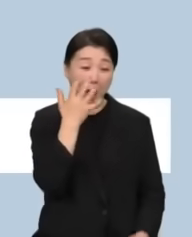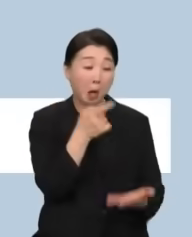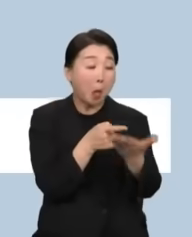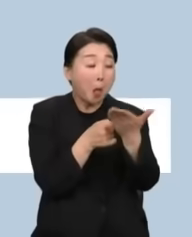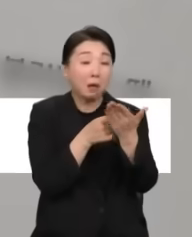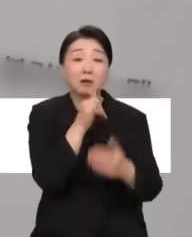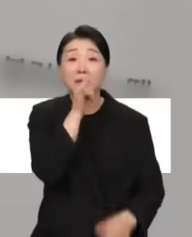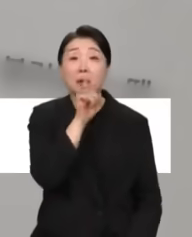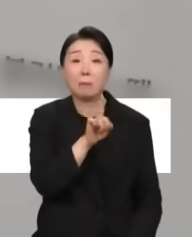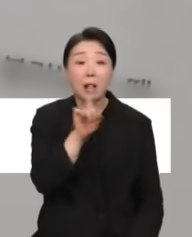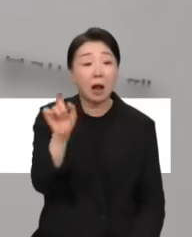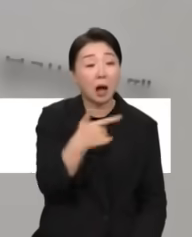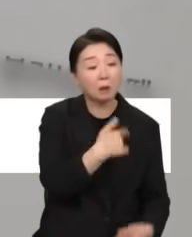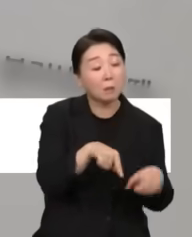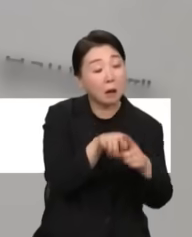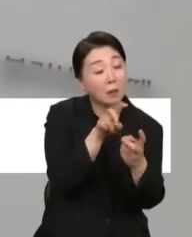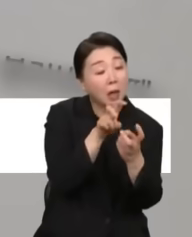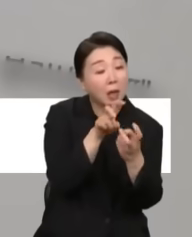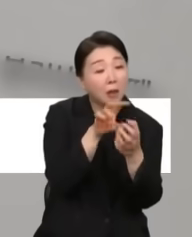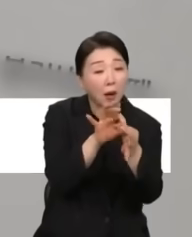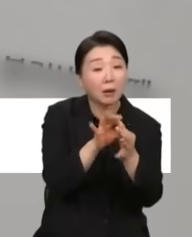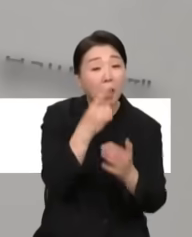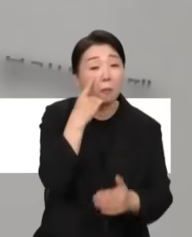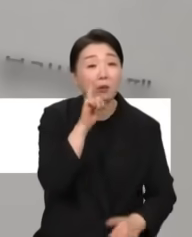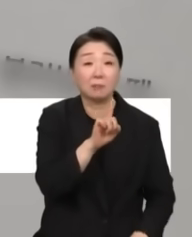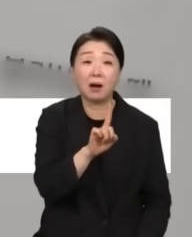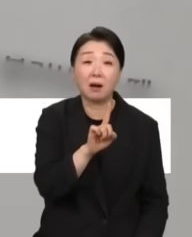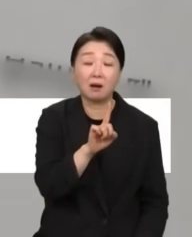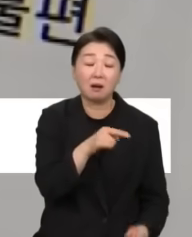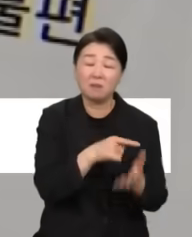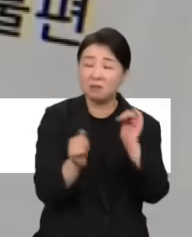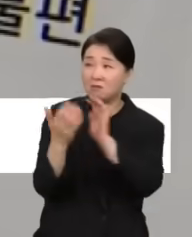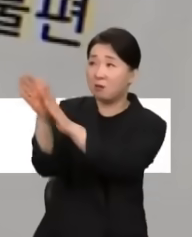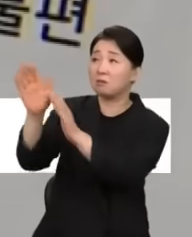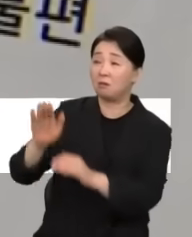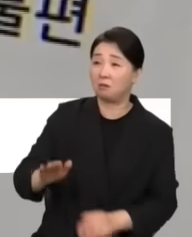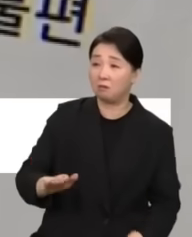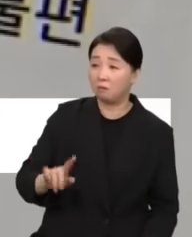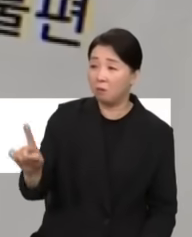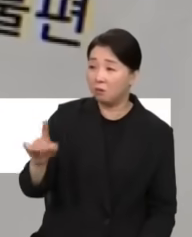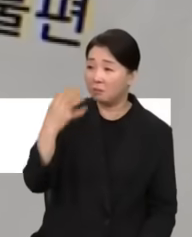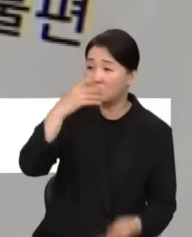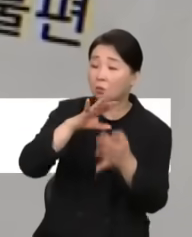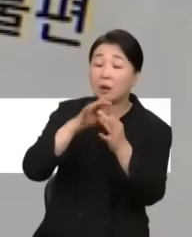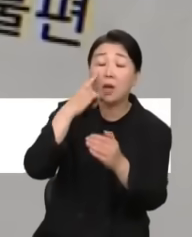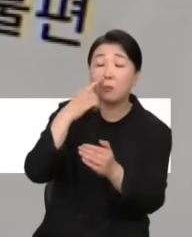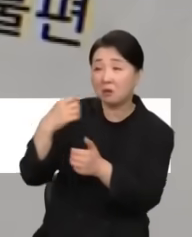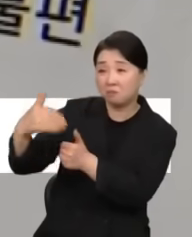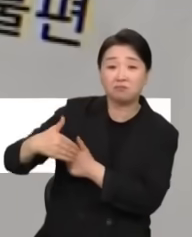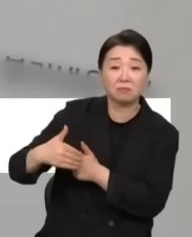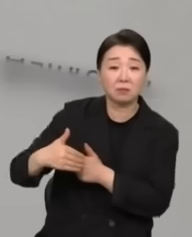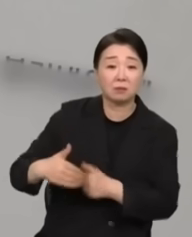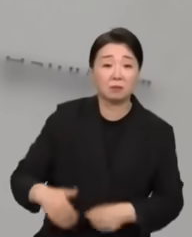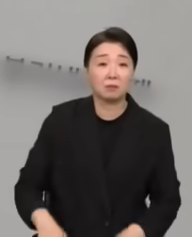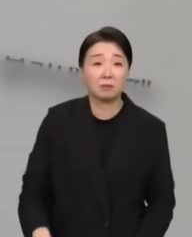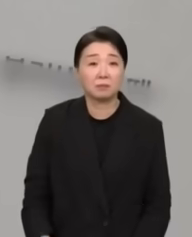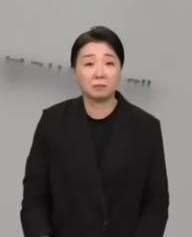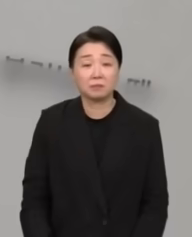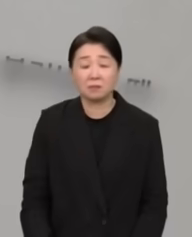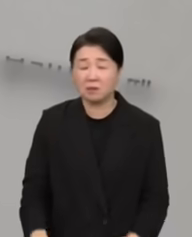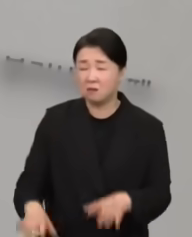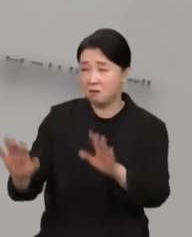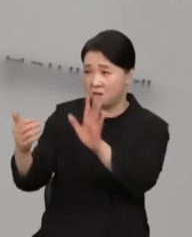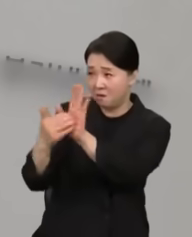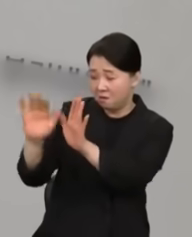했고 하룻밤을 같이 보내자고도 했습니다. 피해자가 거절하자 이번엔 성관계라도 갖자고 요구했습니다.